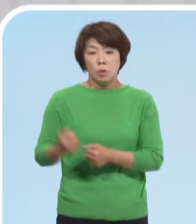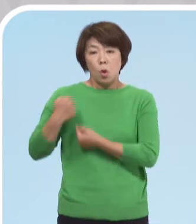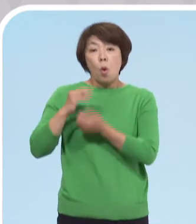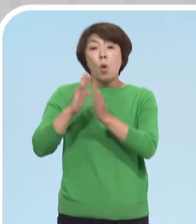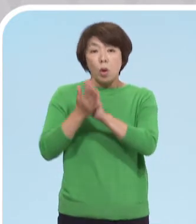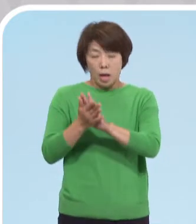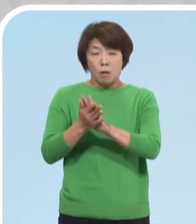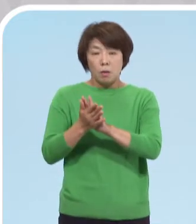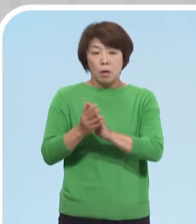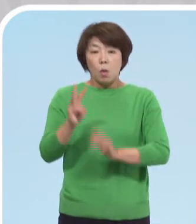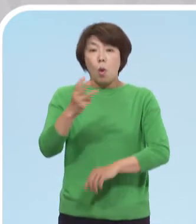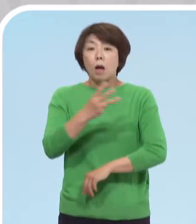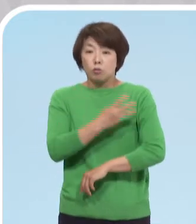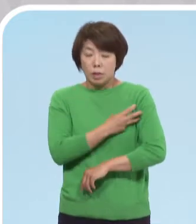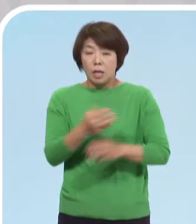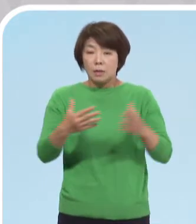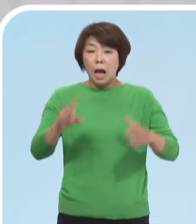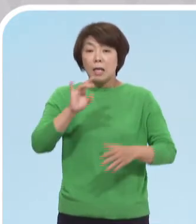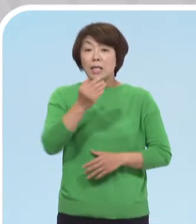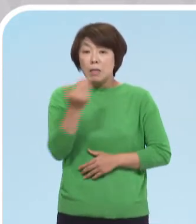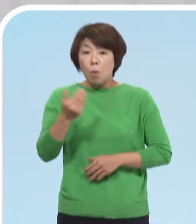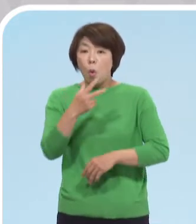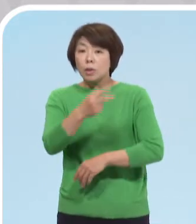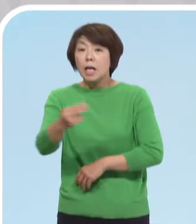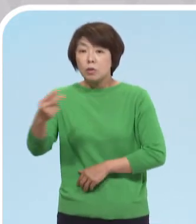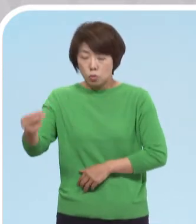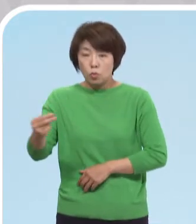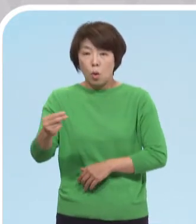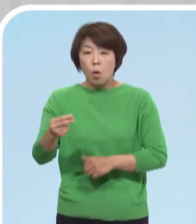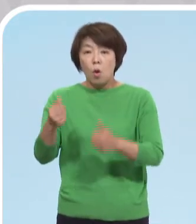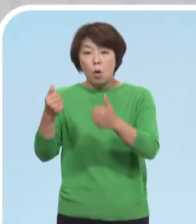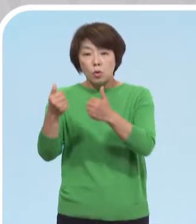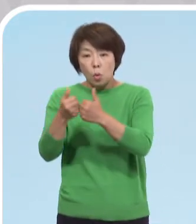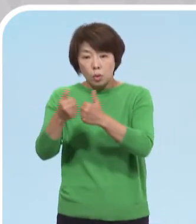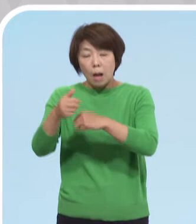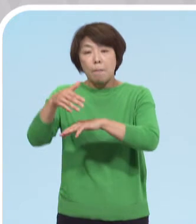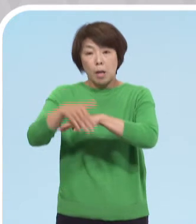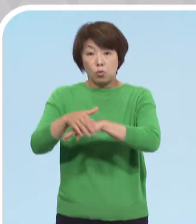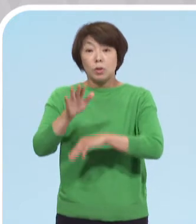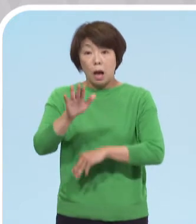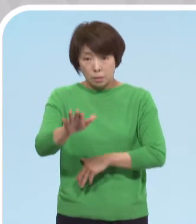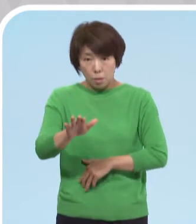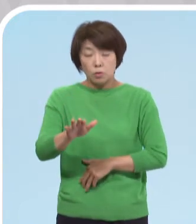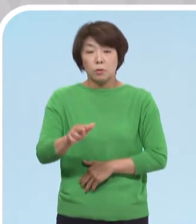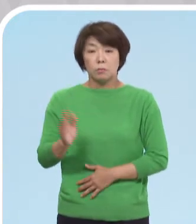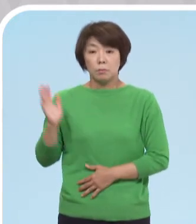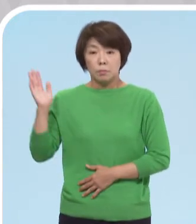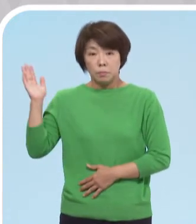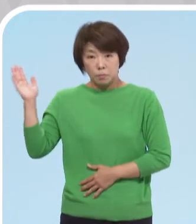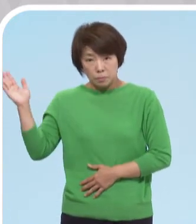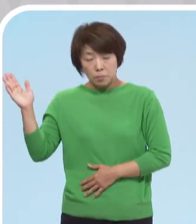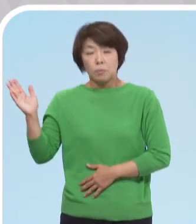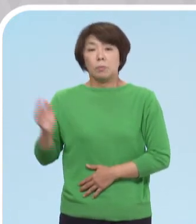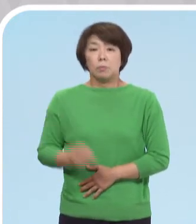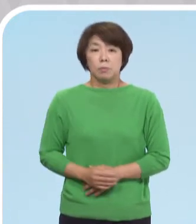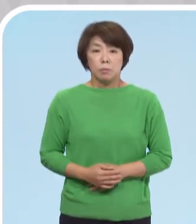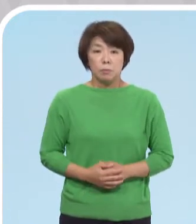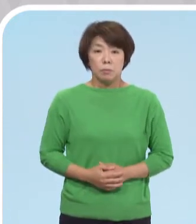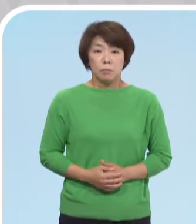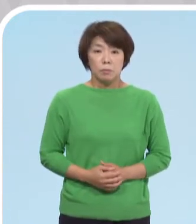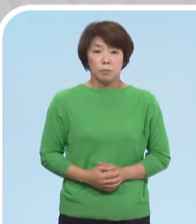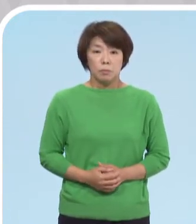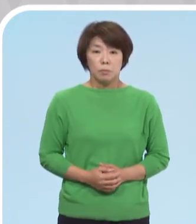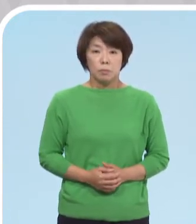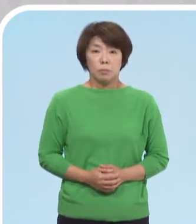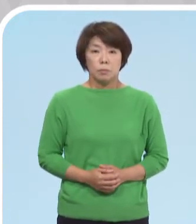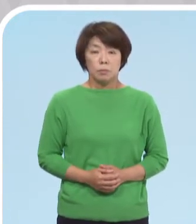兵庫県のワクチン大規模接種についてコールセンターを設置しています。ご覧のコールセンターへご相談ください。